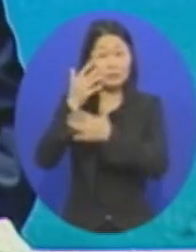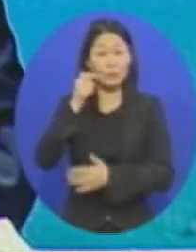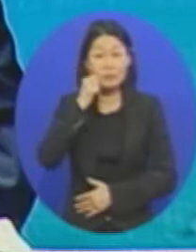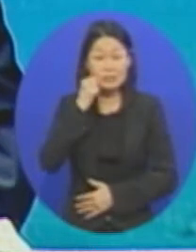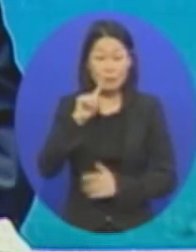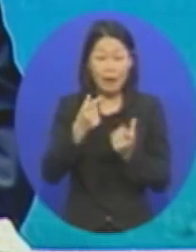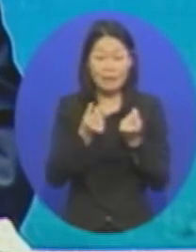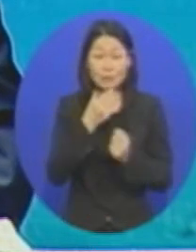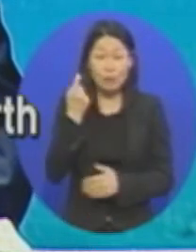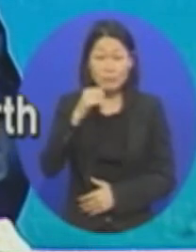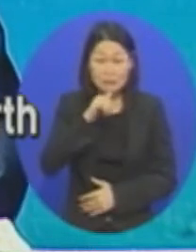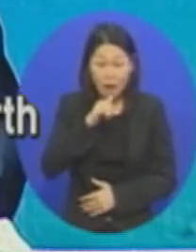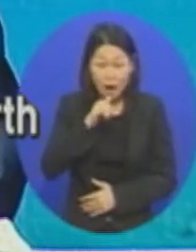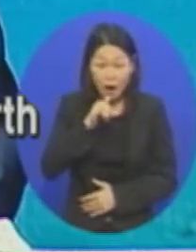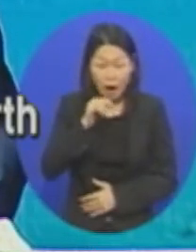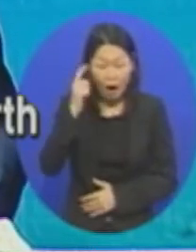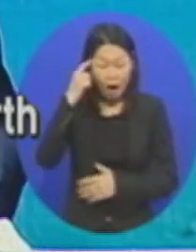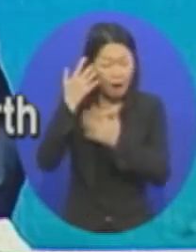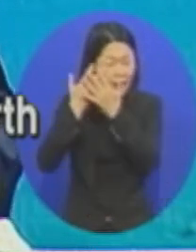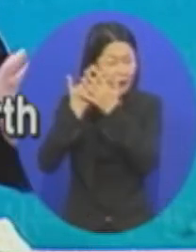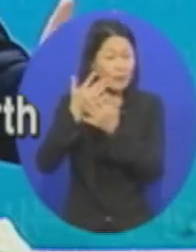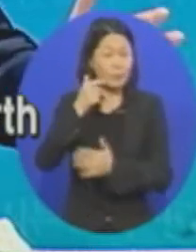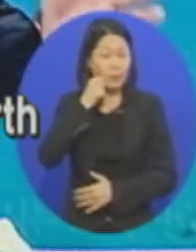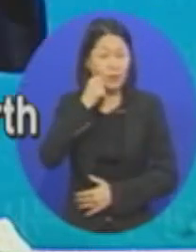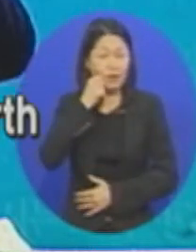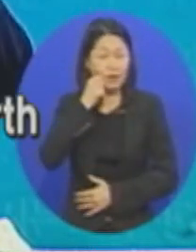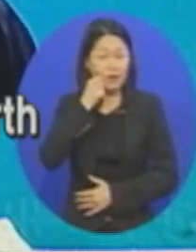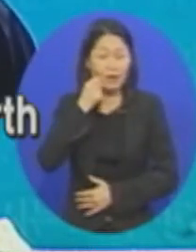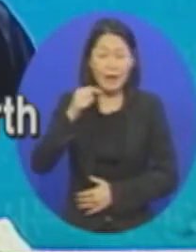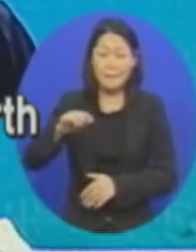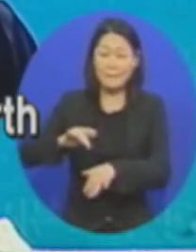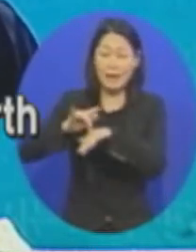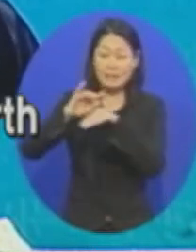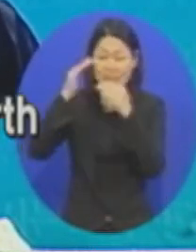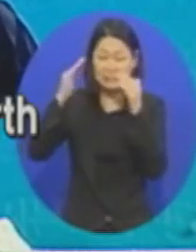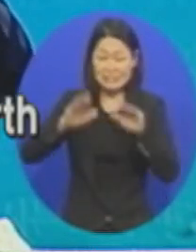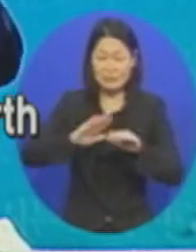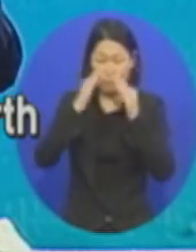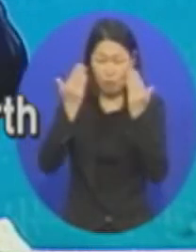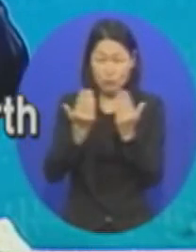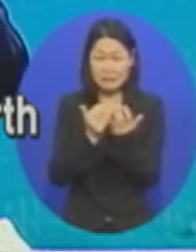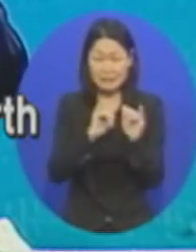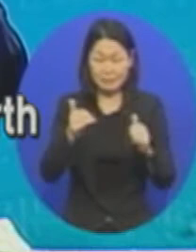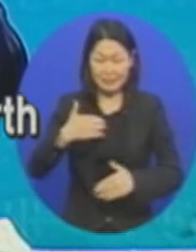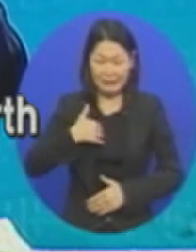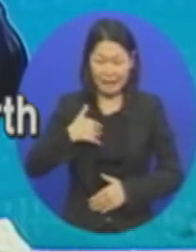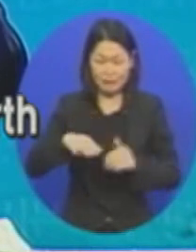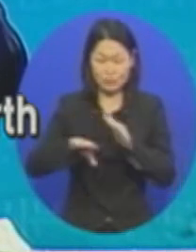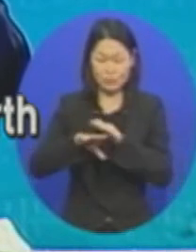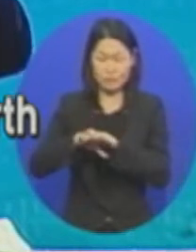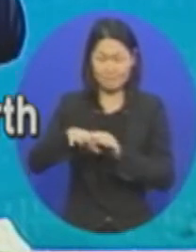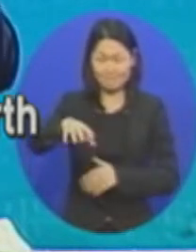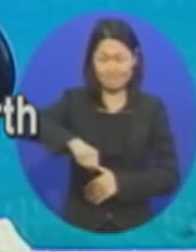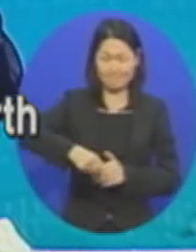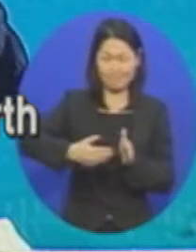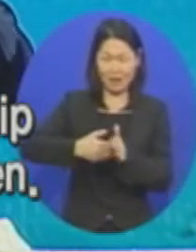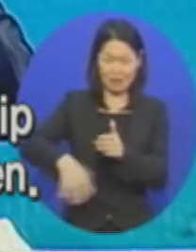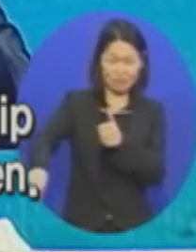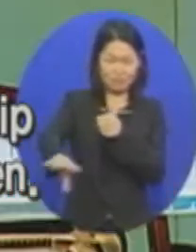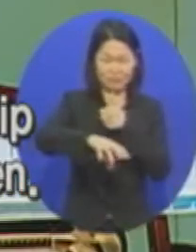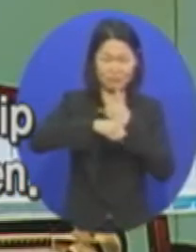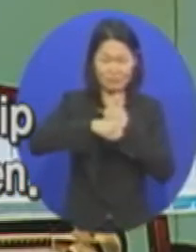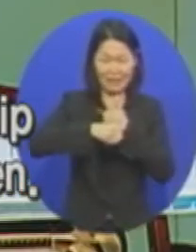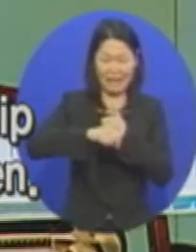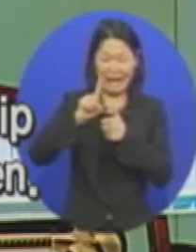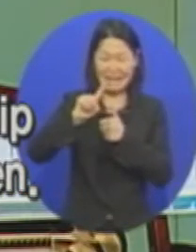있으리라고는 마귀는 이제는 모든 인류는 다 내 손 하기에 있다 1 사람들이 의